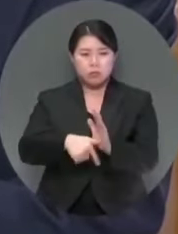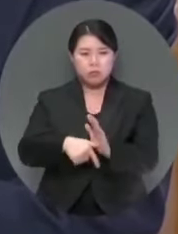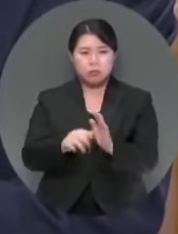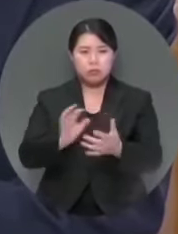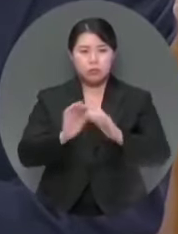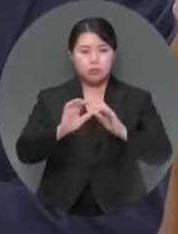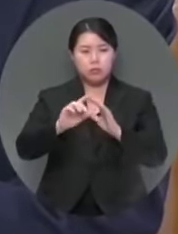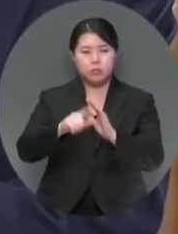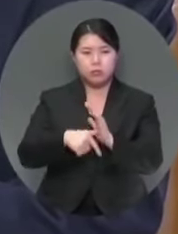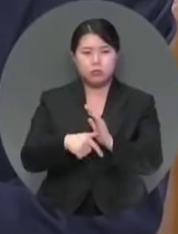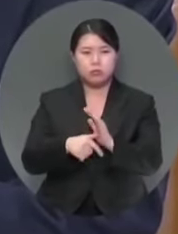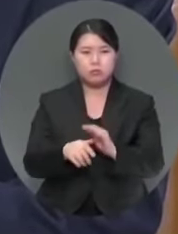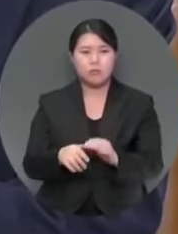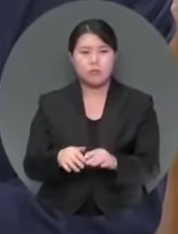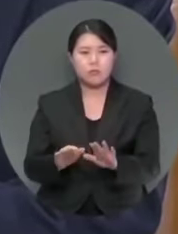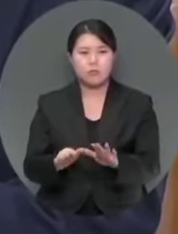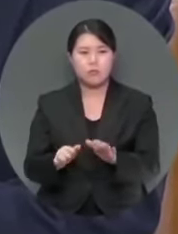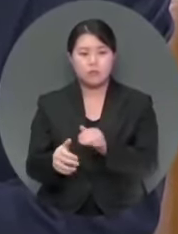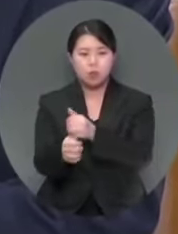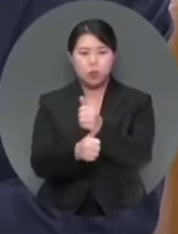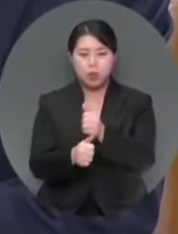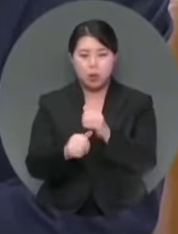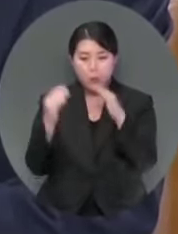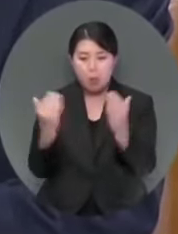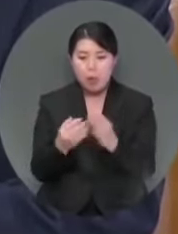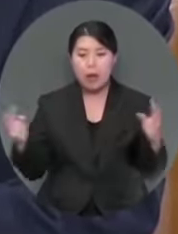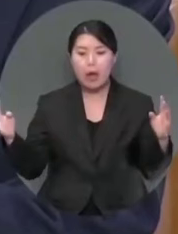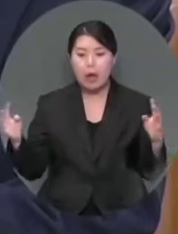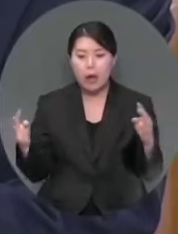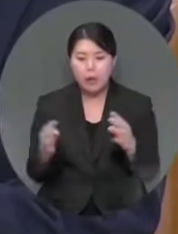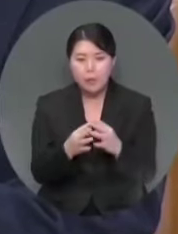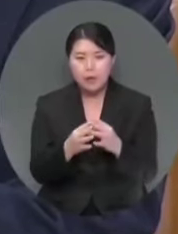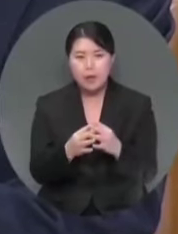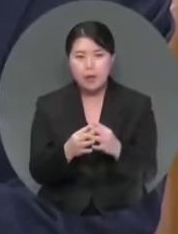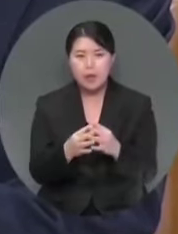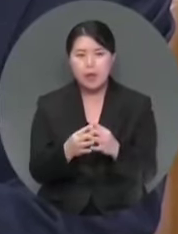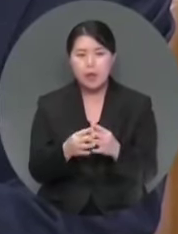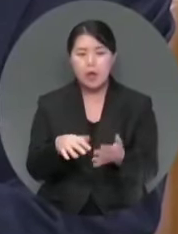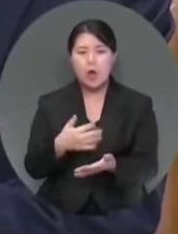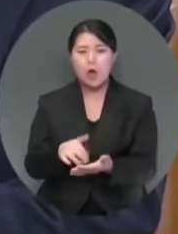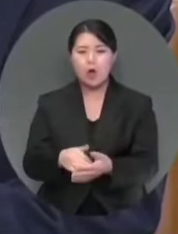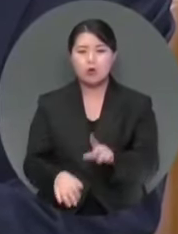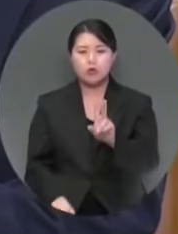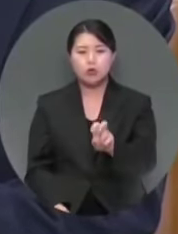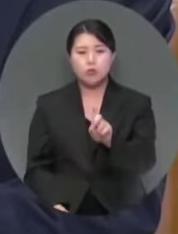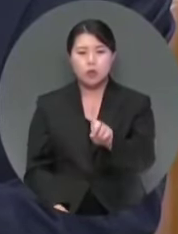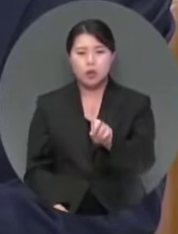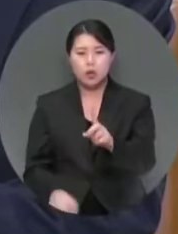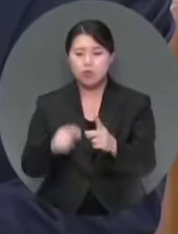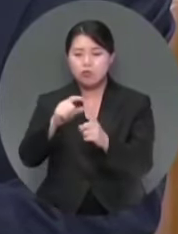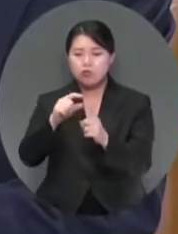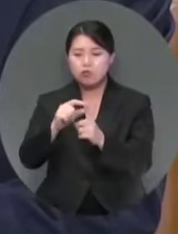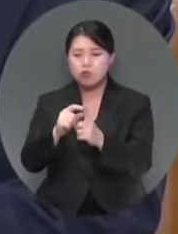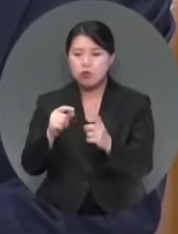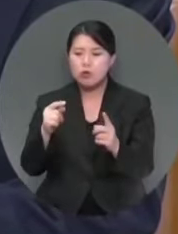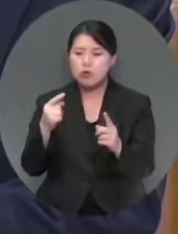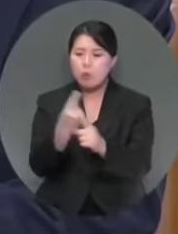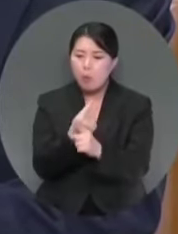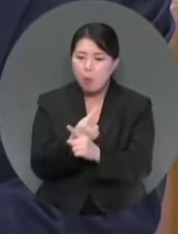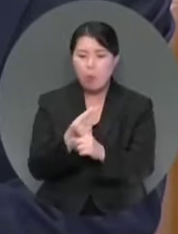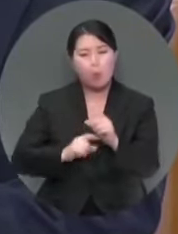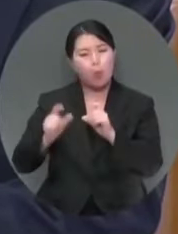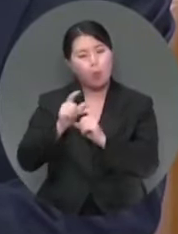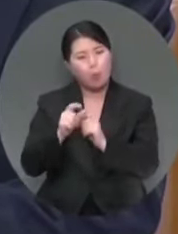감담회에서 감사위원 전원 합의를 결정된 사안이 21개의 문구를 삭제 추가 수정하는 걸로